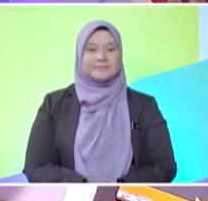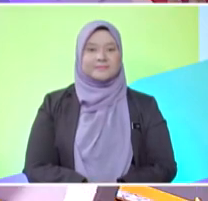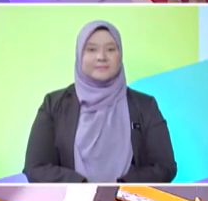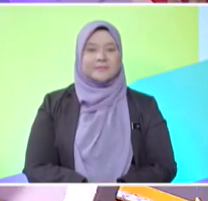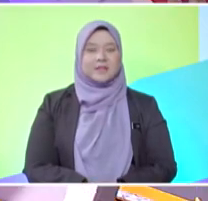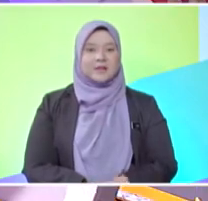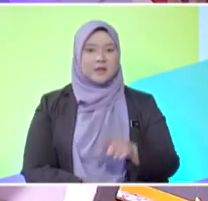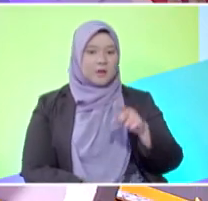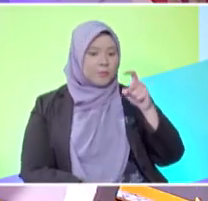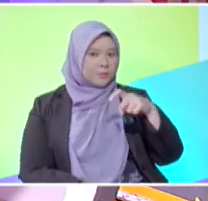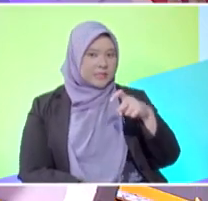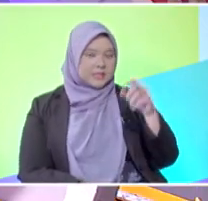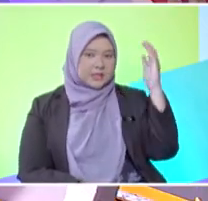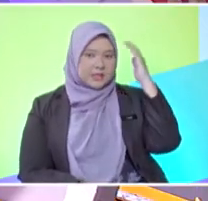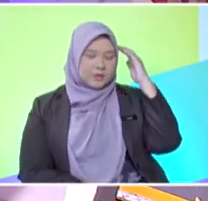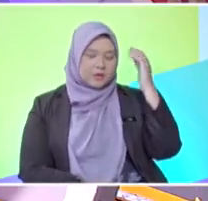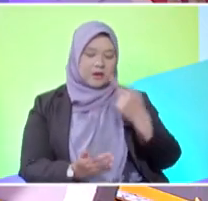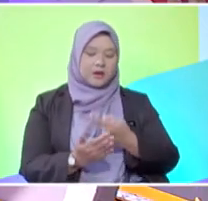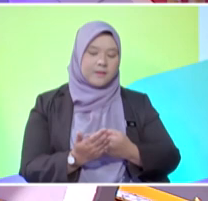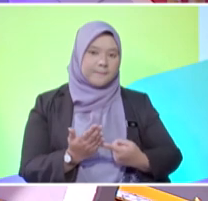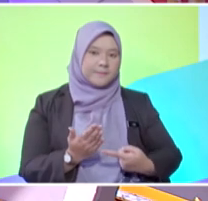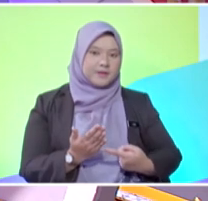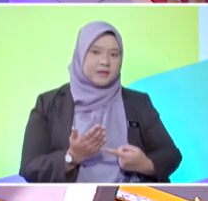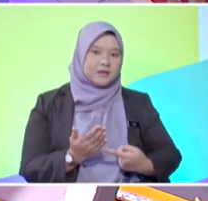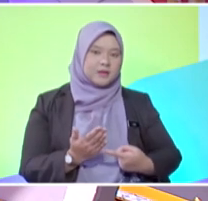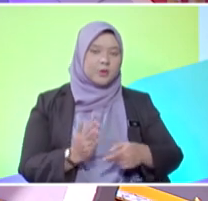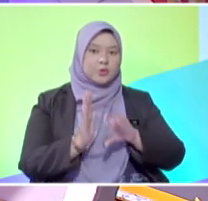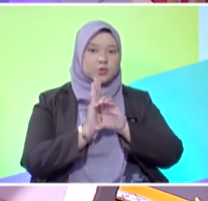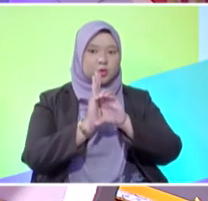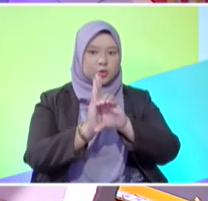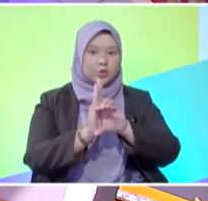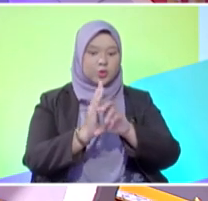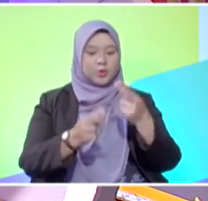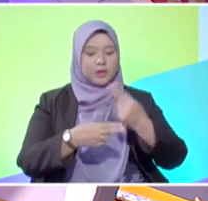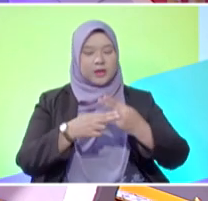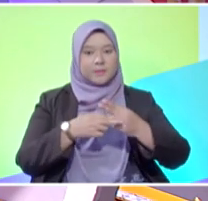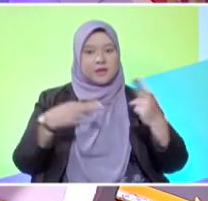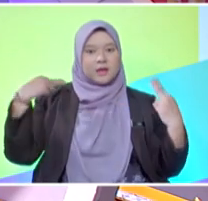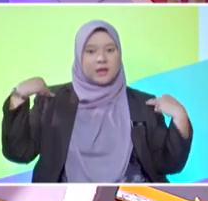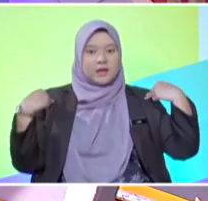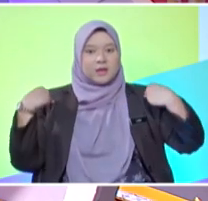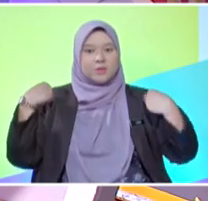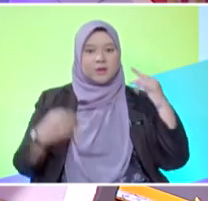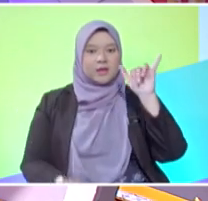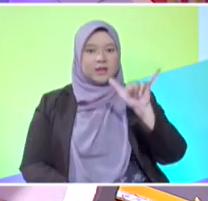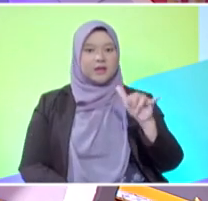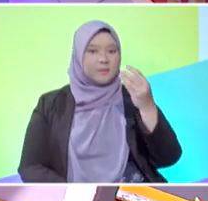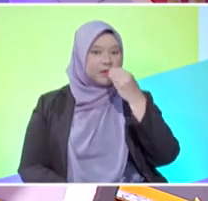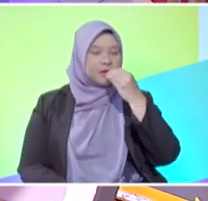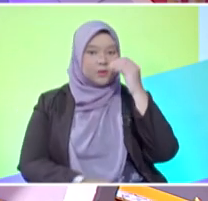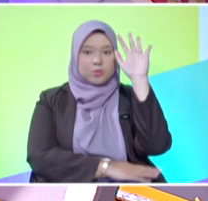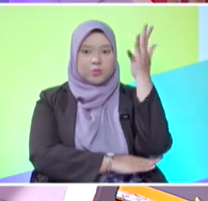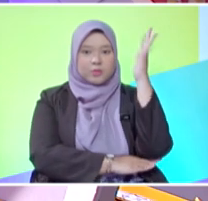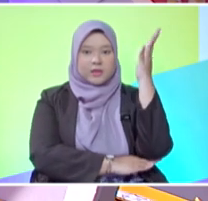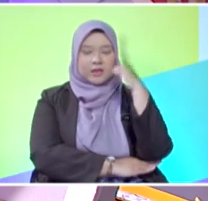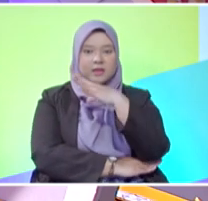kita belajar tadi mudah-mula kita belajar eee apa dia jenis-jenis tumbuhan yang hewan terus makan kita kenali